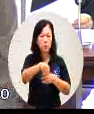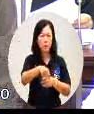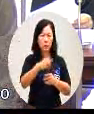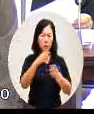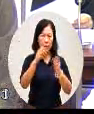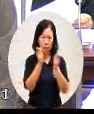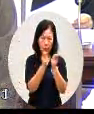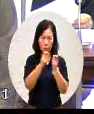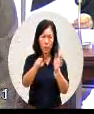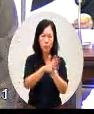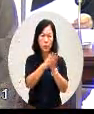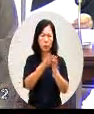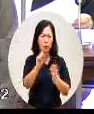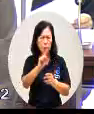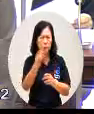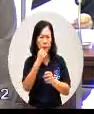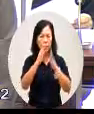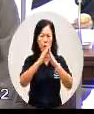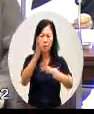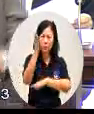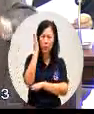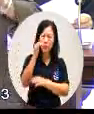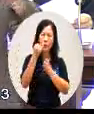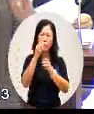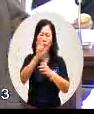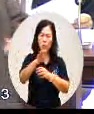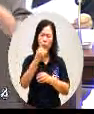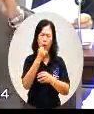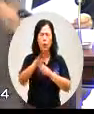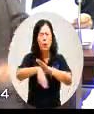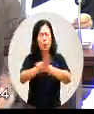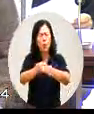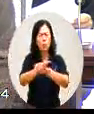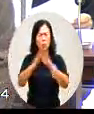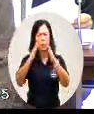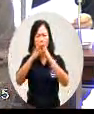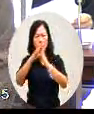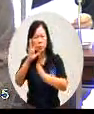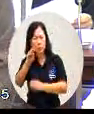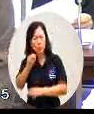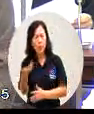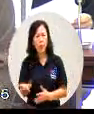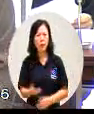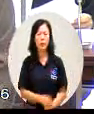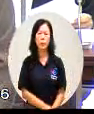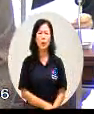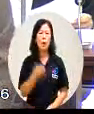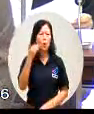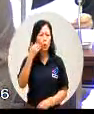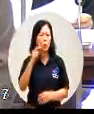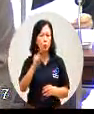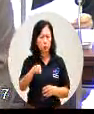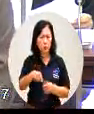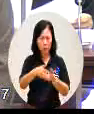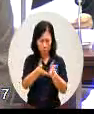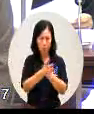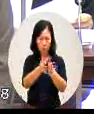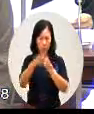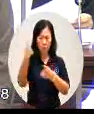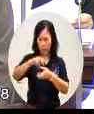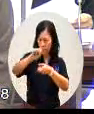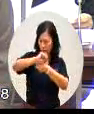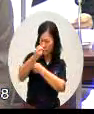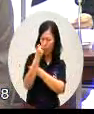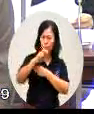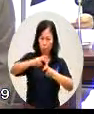近，敢有什么市政府闲置的空屋空间？啊，我感觉这个部分我们来再加以